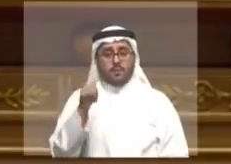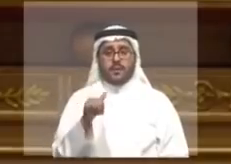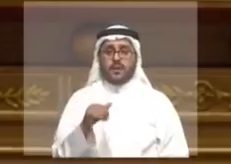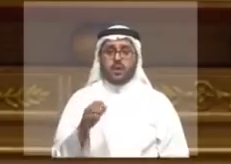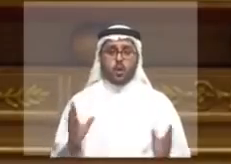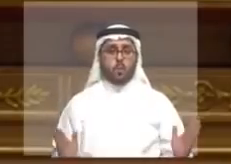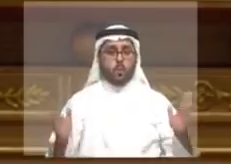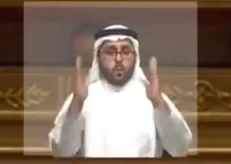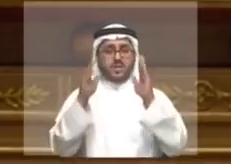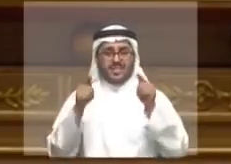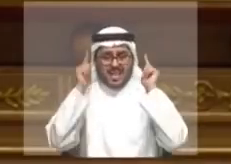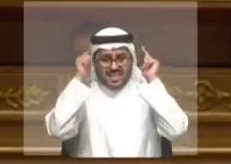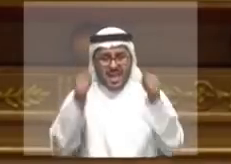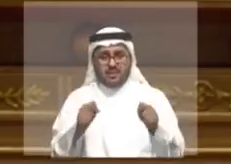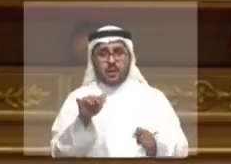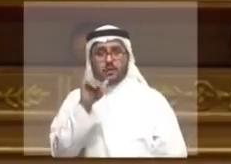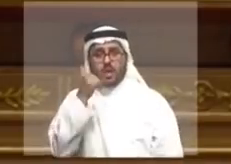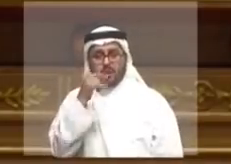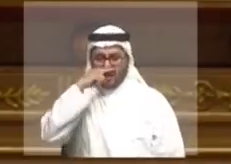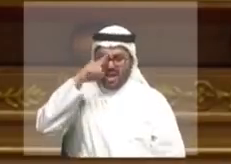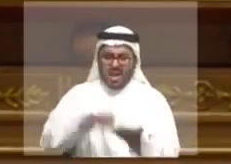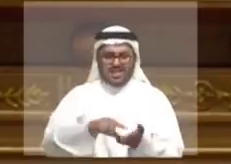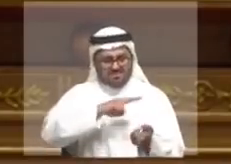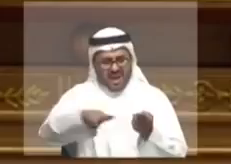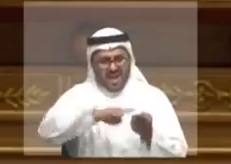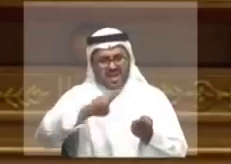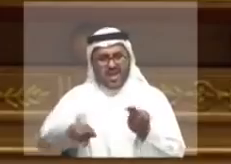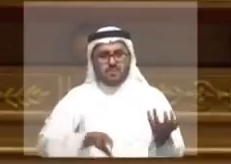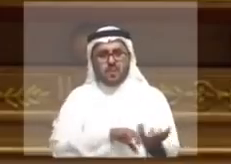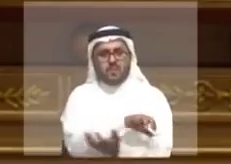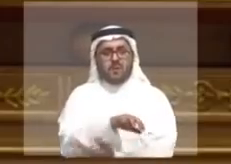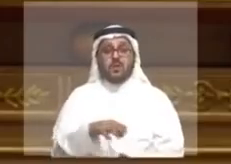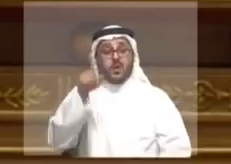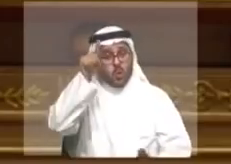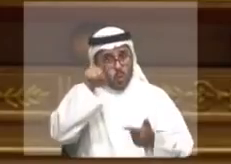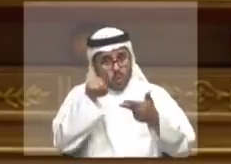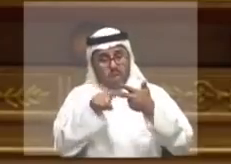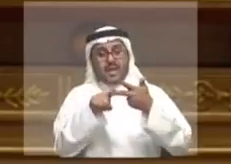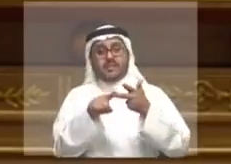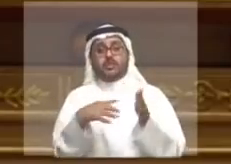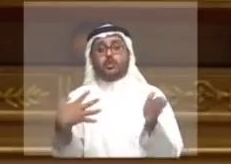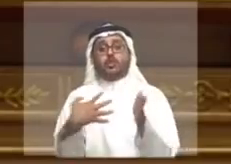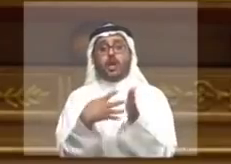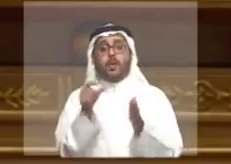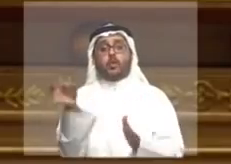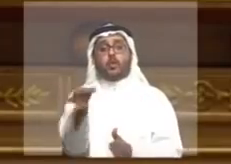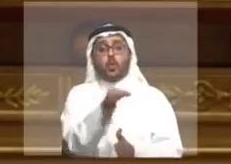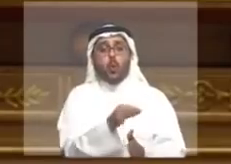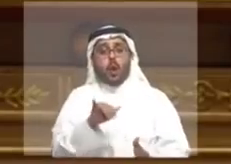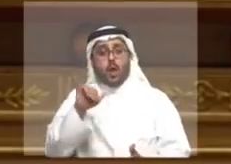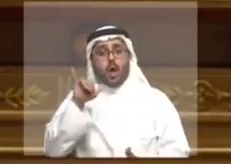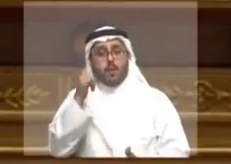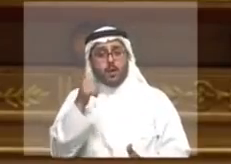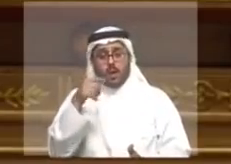المشتركة مؤكدين على أهمية تطوير جامعة الدول العربية ومنظومتها